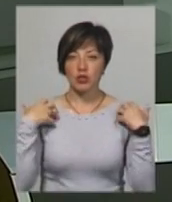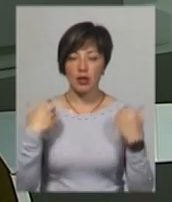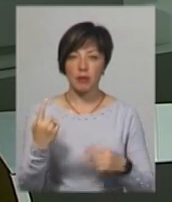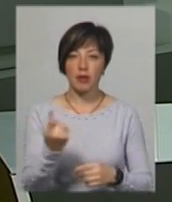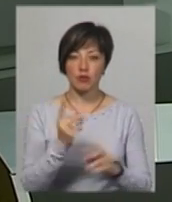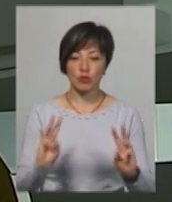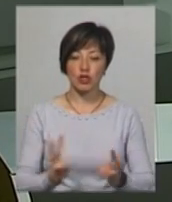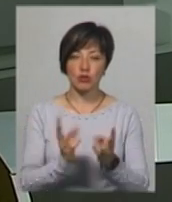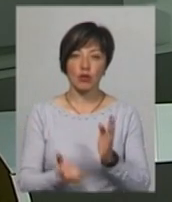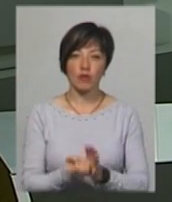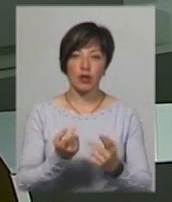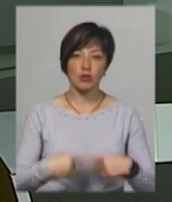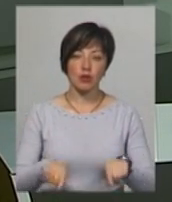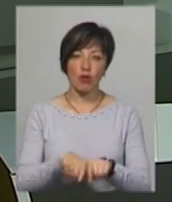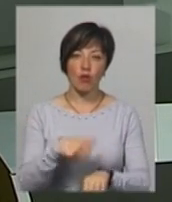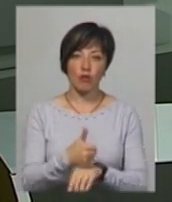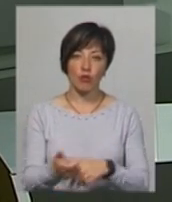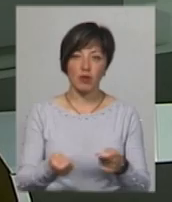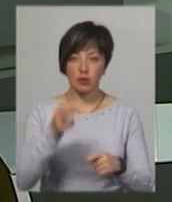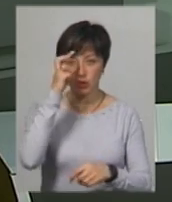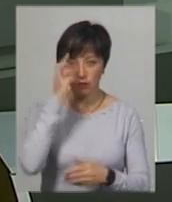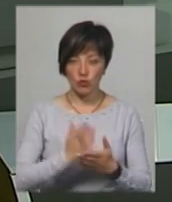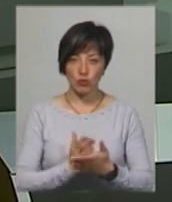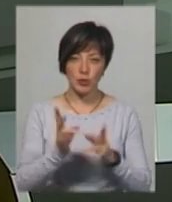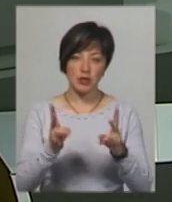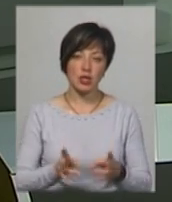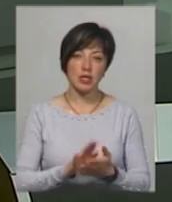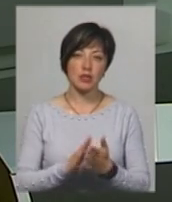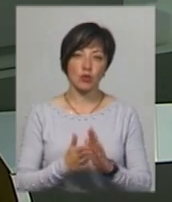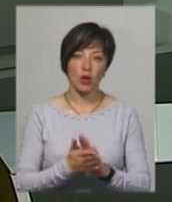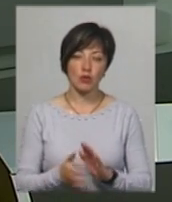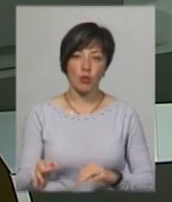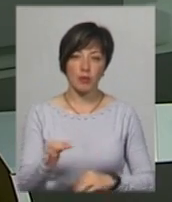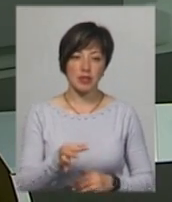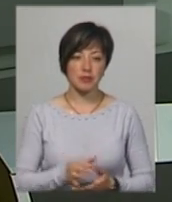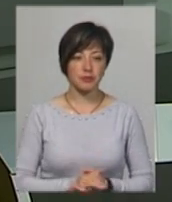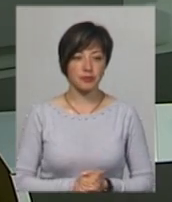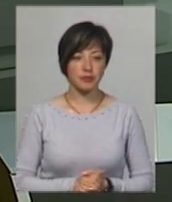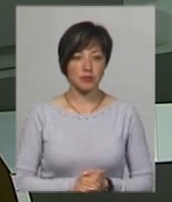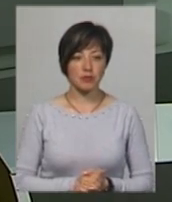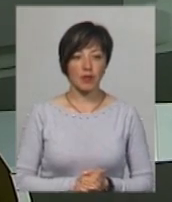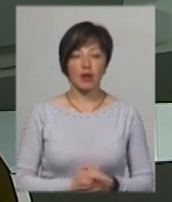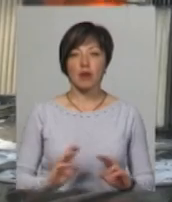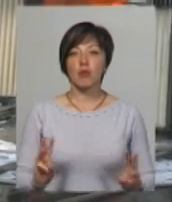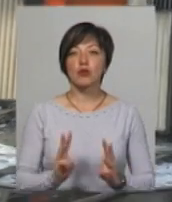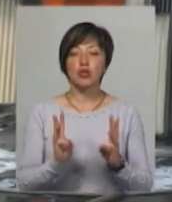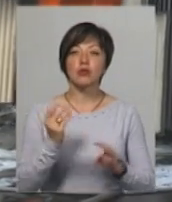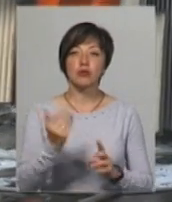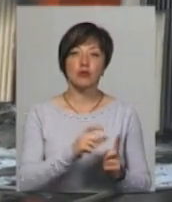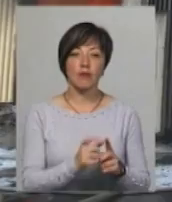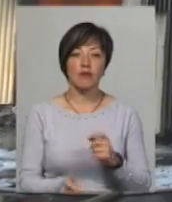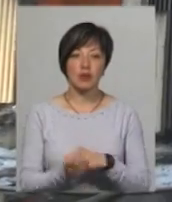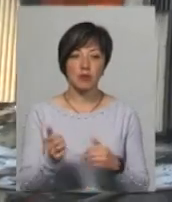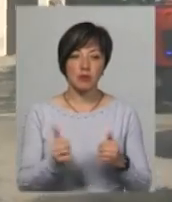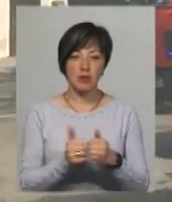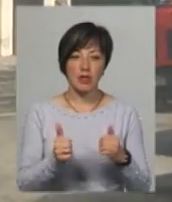державного пожежно-рятувального загону Головного управління Державної служби з надзвичайних ситуацій області Олександр Свірчук. Пожежа, за його словами, виникла